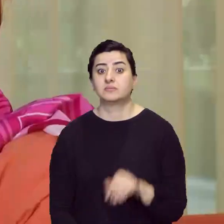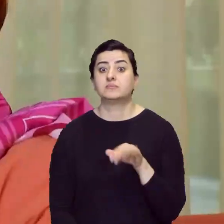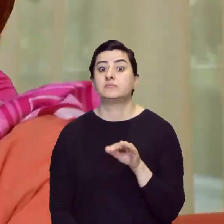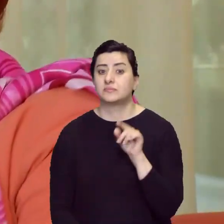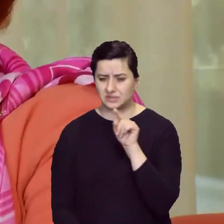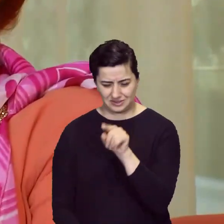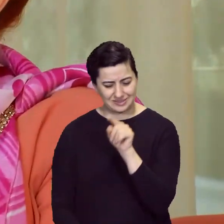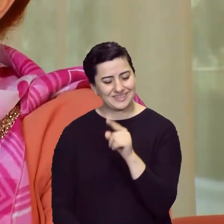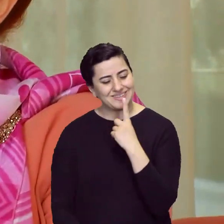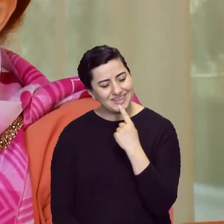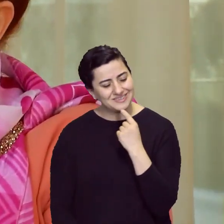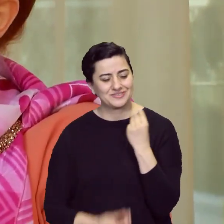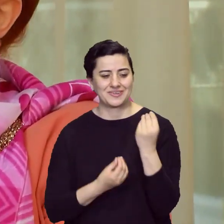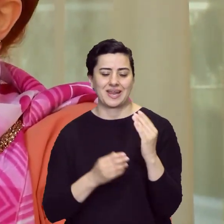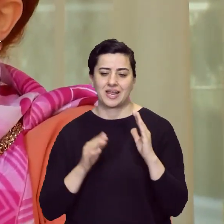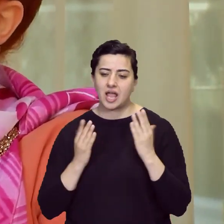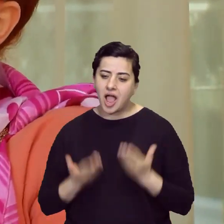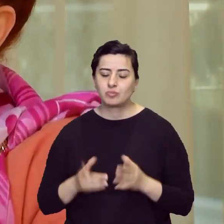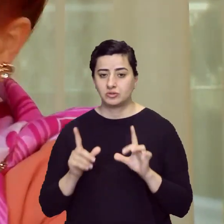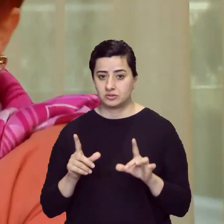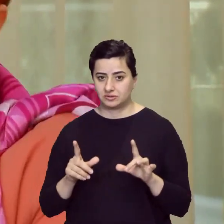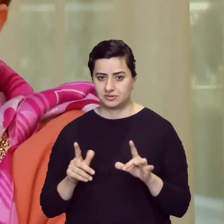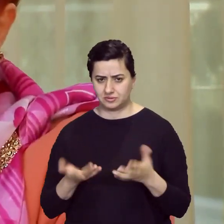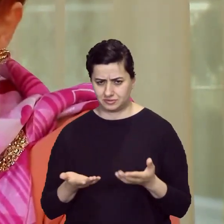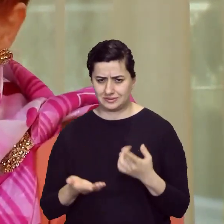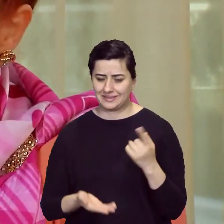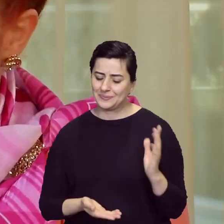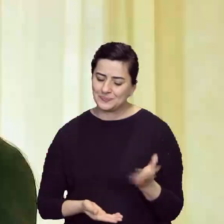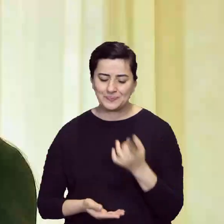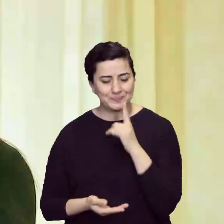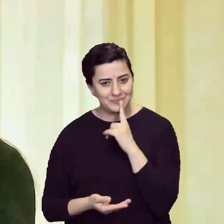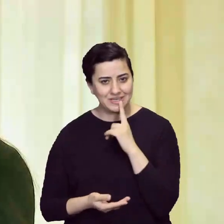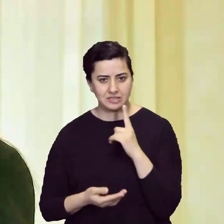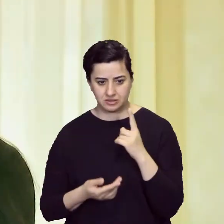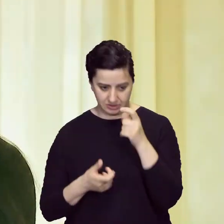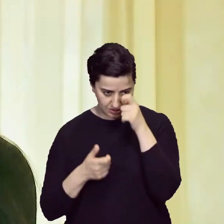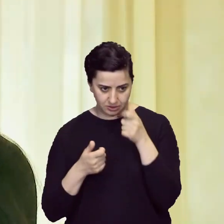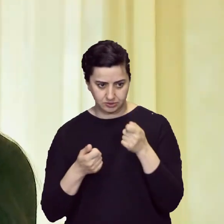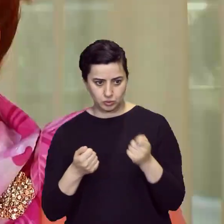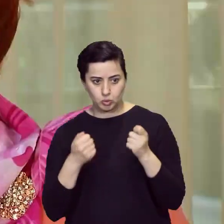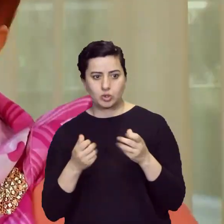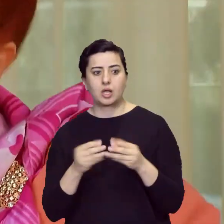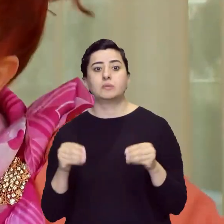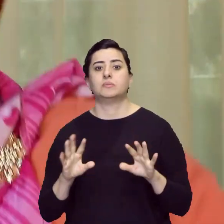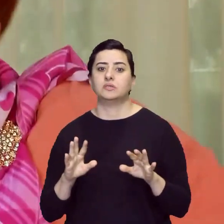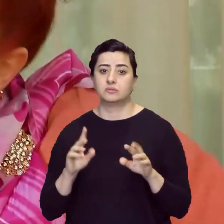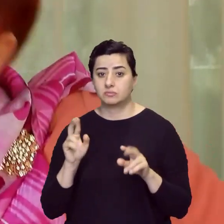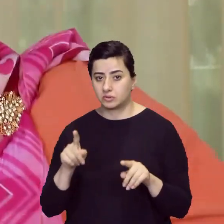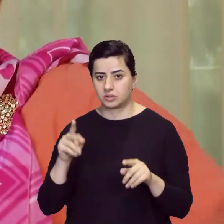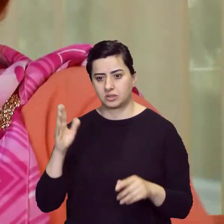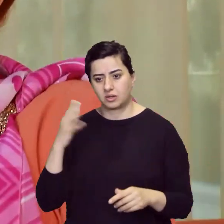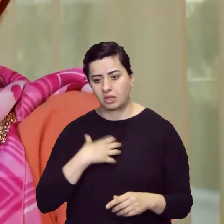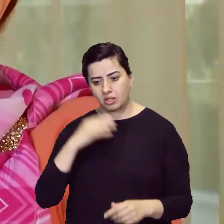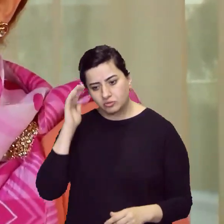değil. Sen alttan alacaksın su damlası. Hem alttan alacaksın hem dizginleri elinde tutacaksın. Yoksa böyle